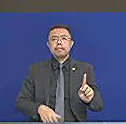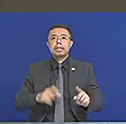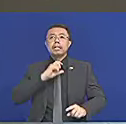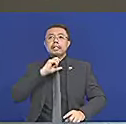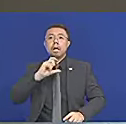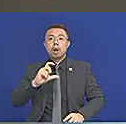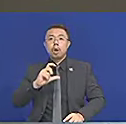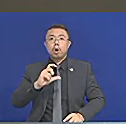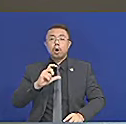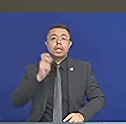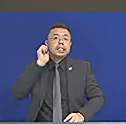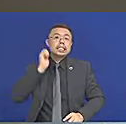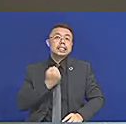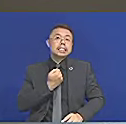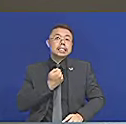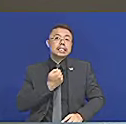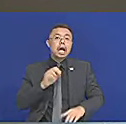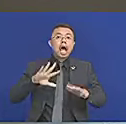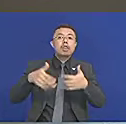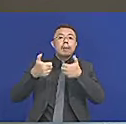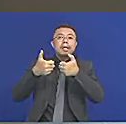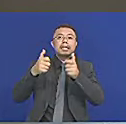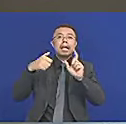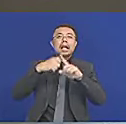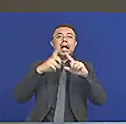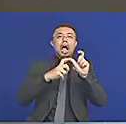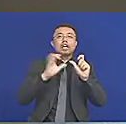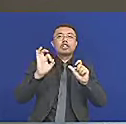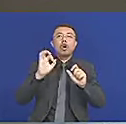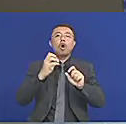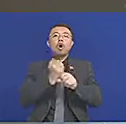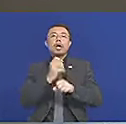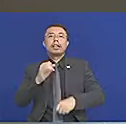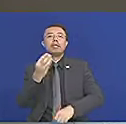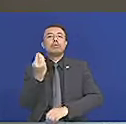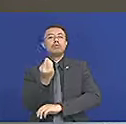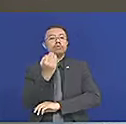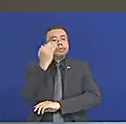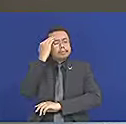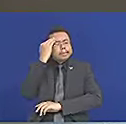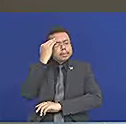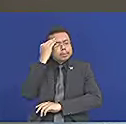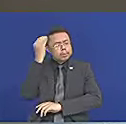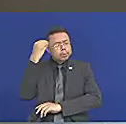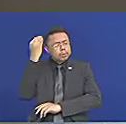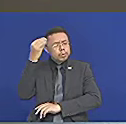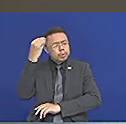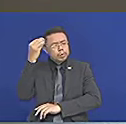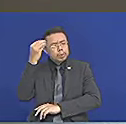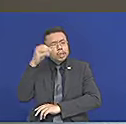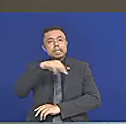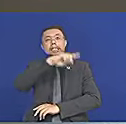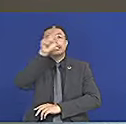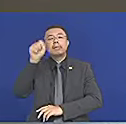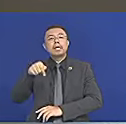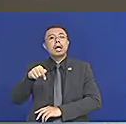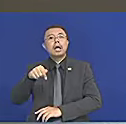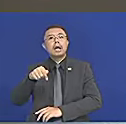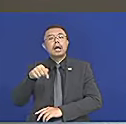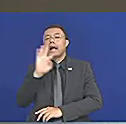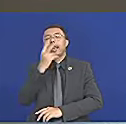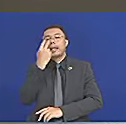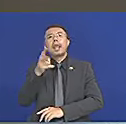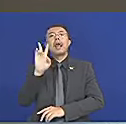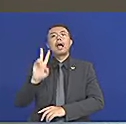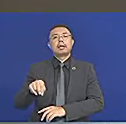Calon istrinya, pacarnya menunggu termangu-mangu dan sampai hari ini tidak pernah